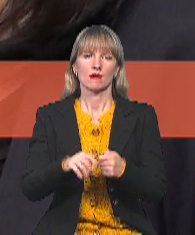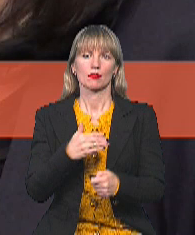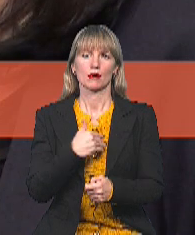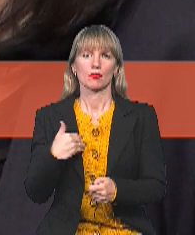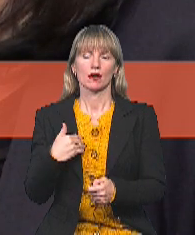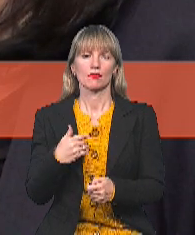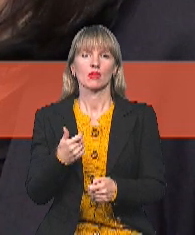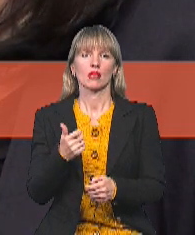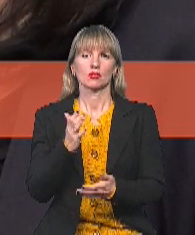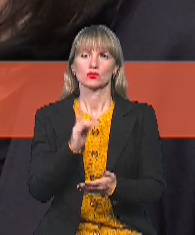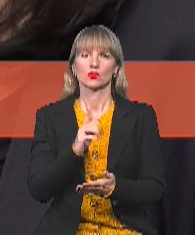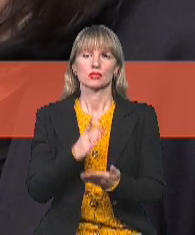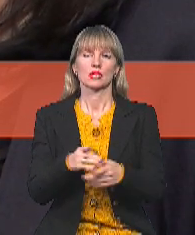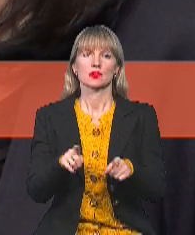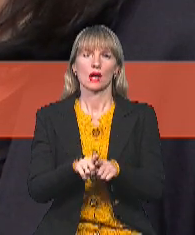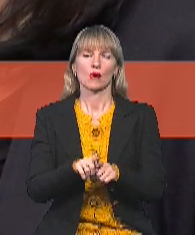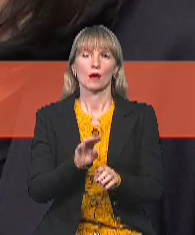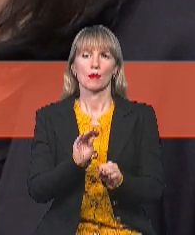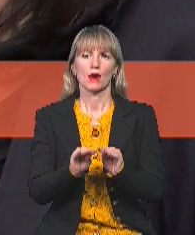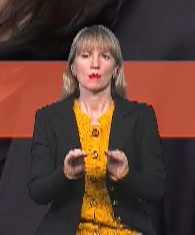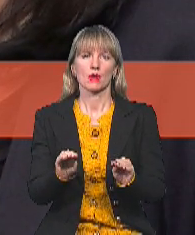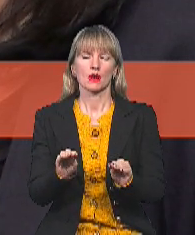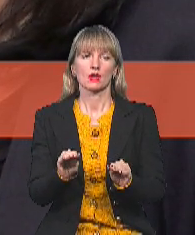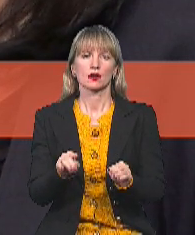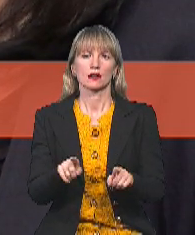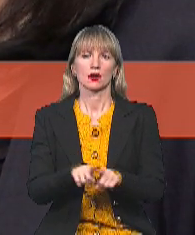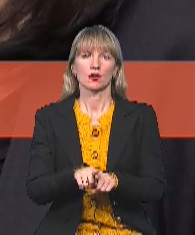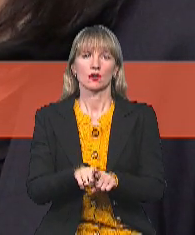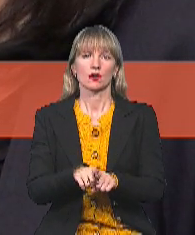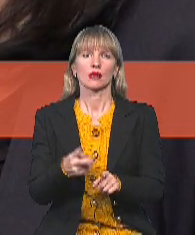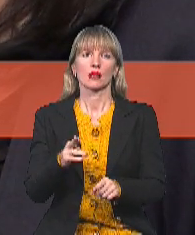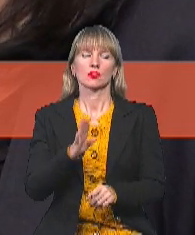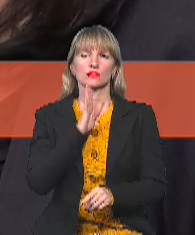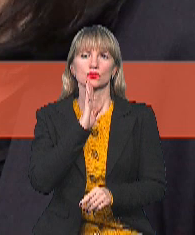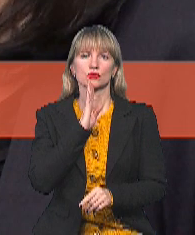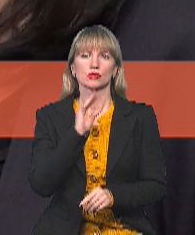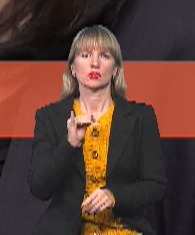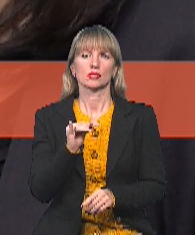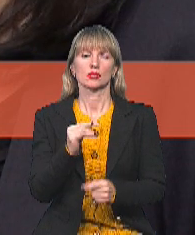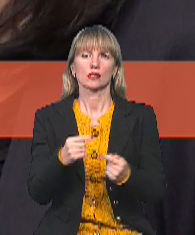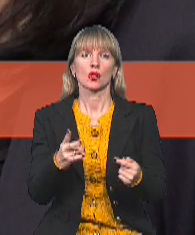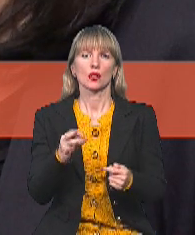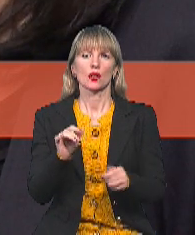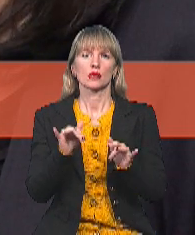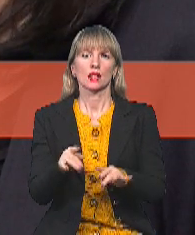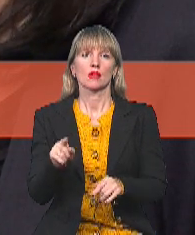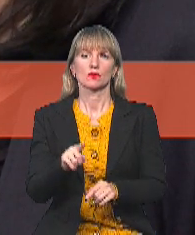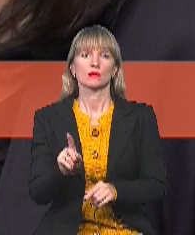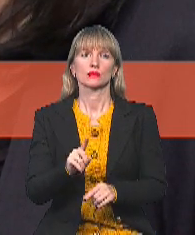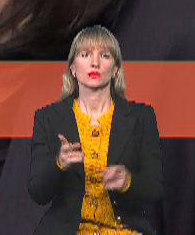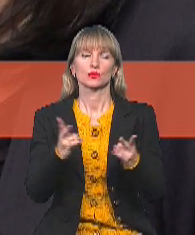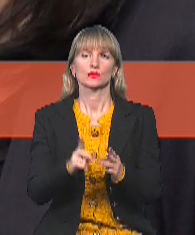препарат, вот, не препарат, а аппарат такой для женщин. и так далее. Но дело в том, что